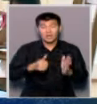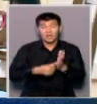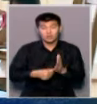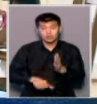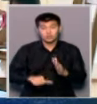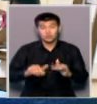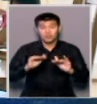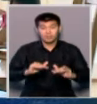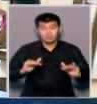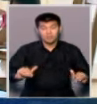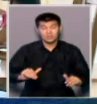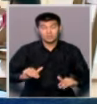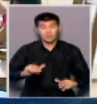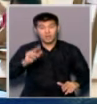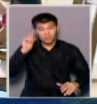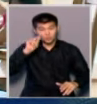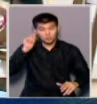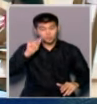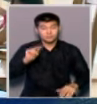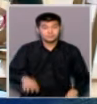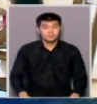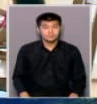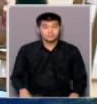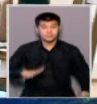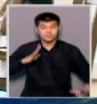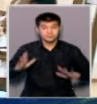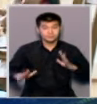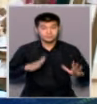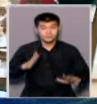600-дей бала тұрақты түрде шахматпен айналысады деп есептеледі.